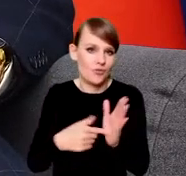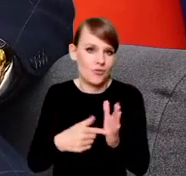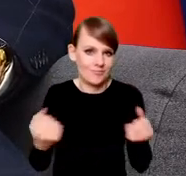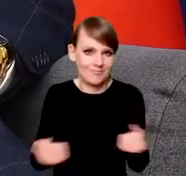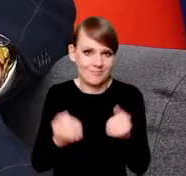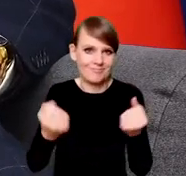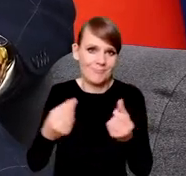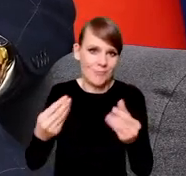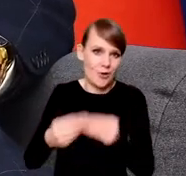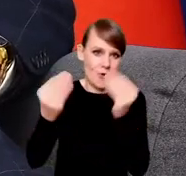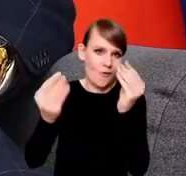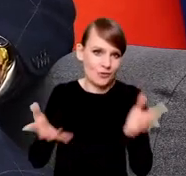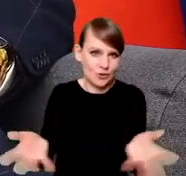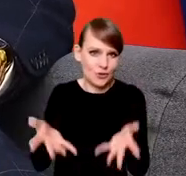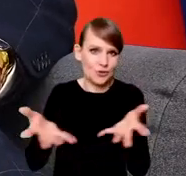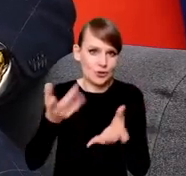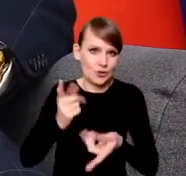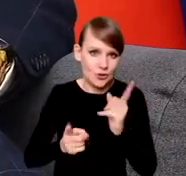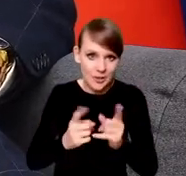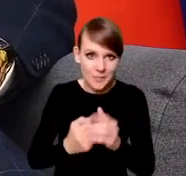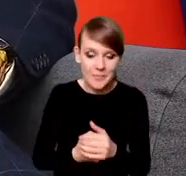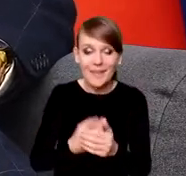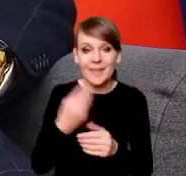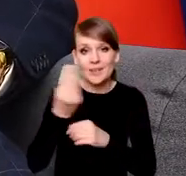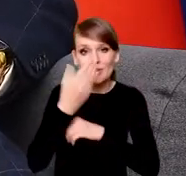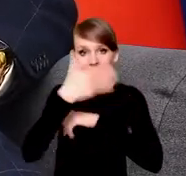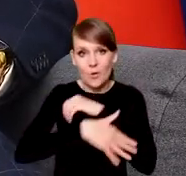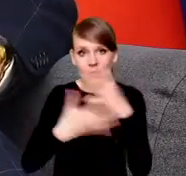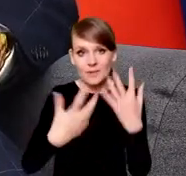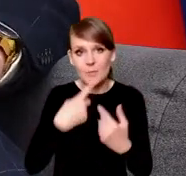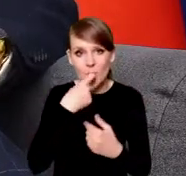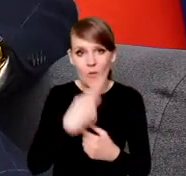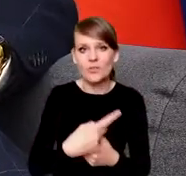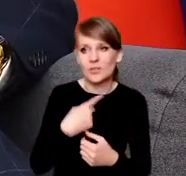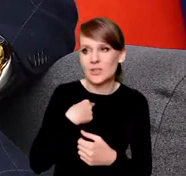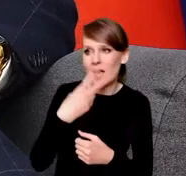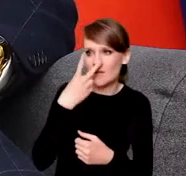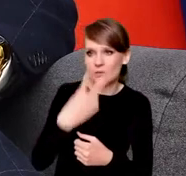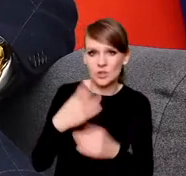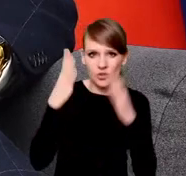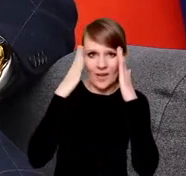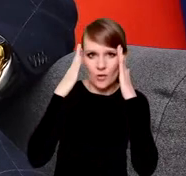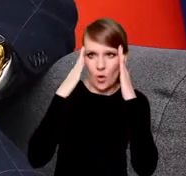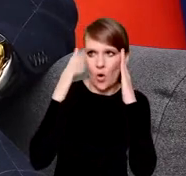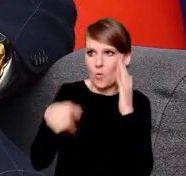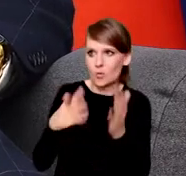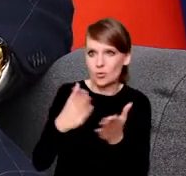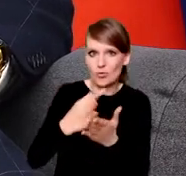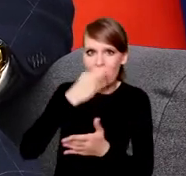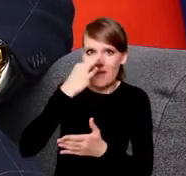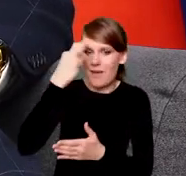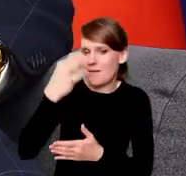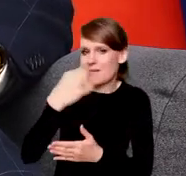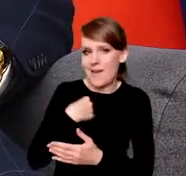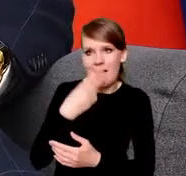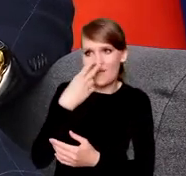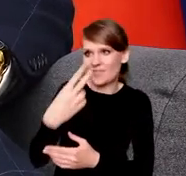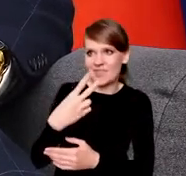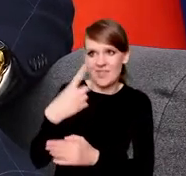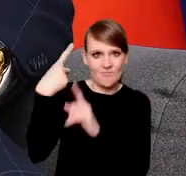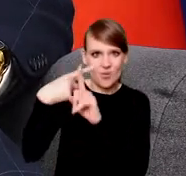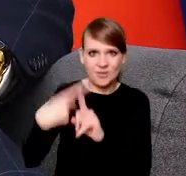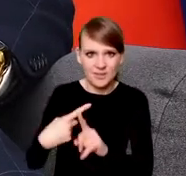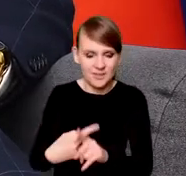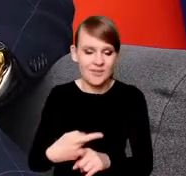że ja z optymizmem patrzę na rosnącą świadomość. Jednak mam poczucie, że jest to rosnąca świadomość tej społecznej